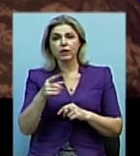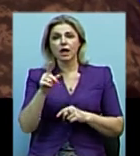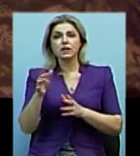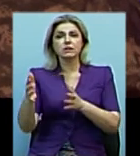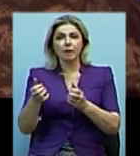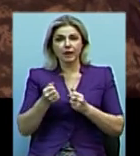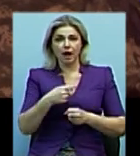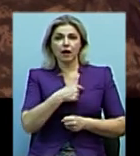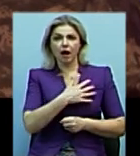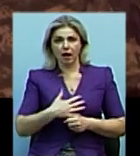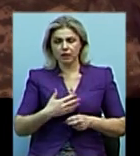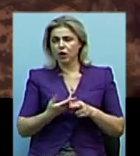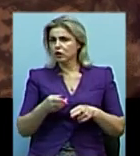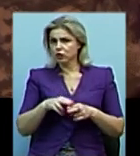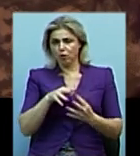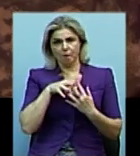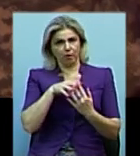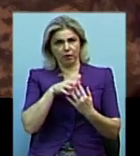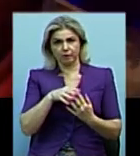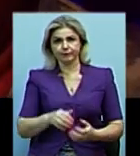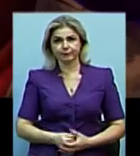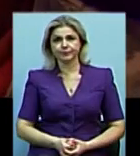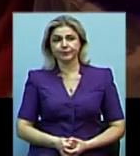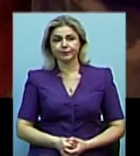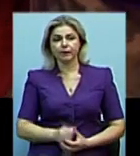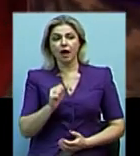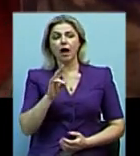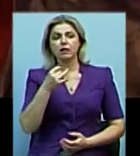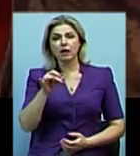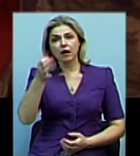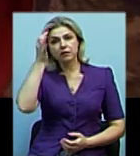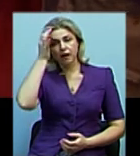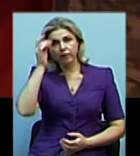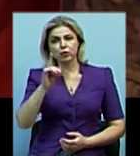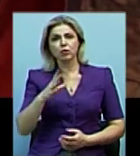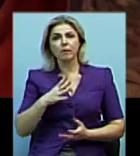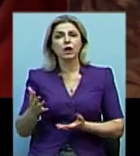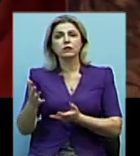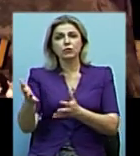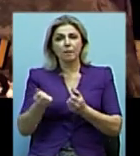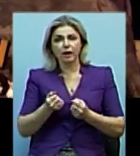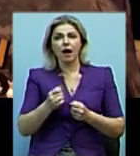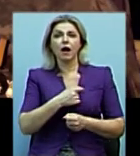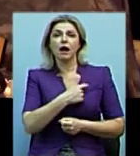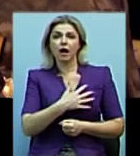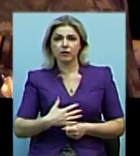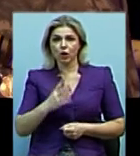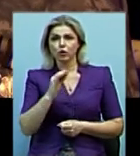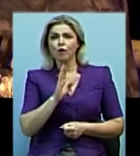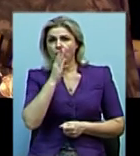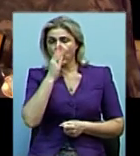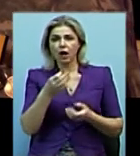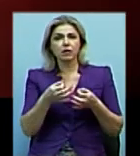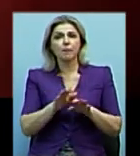пораненими. Важкі бої. Тяжкі бої. Андрій згадує, перевозили поранених, але противник довго не пропускав